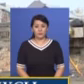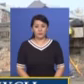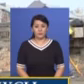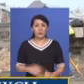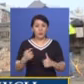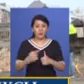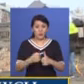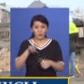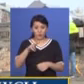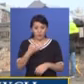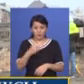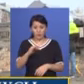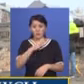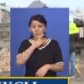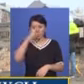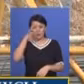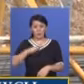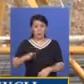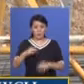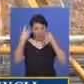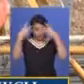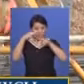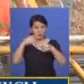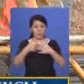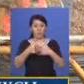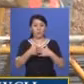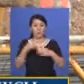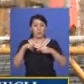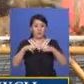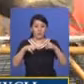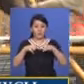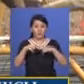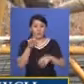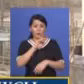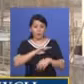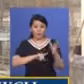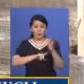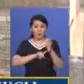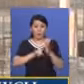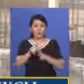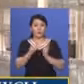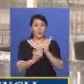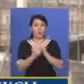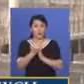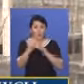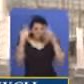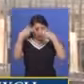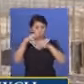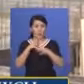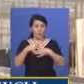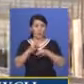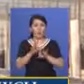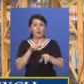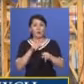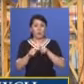Манаш Қозыбаев атындағы Солтүстік Қазақстан университетінің жанындағы мына құрылыс алаңында жұмыс қызған. Бұл жерде жоғары оқу орнының жаңа зертханалық